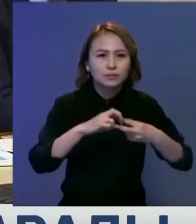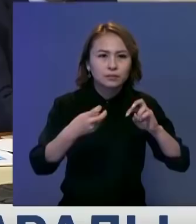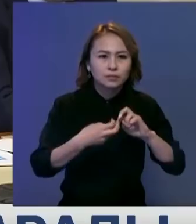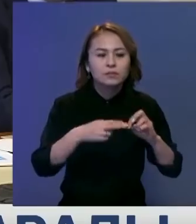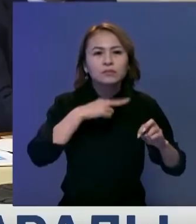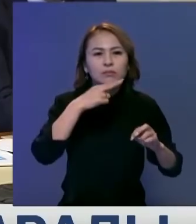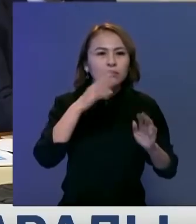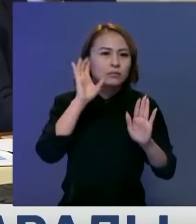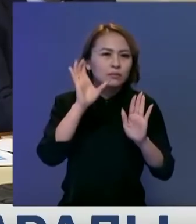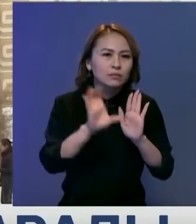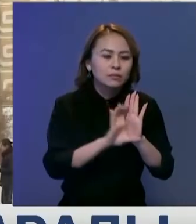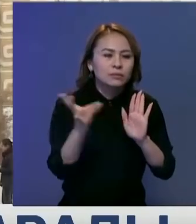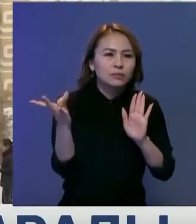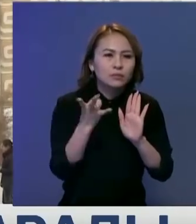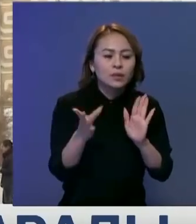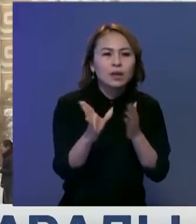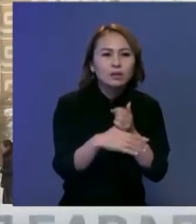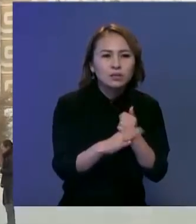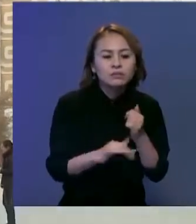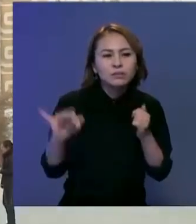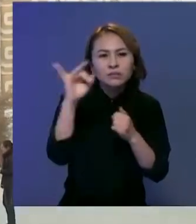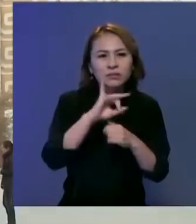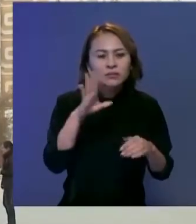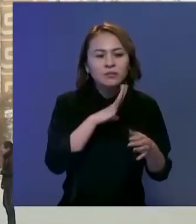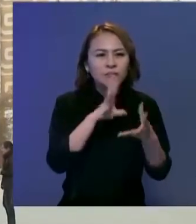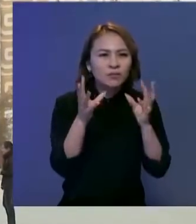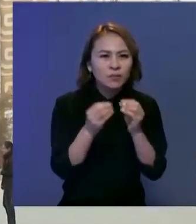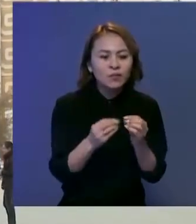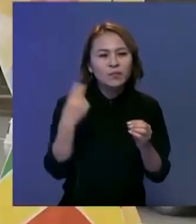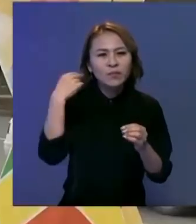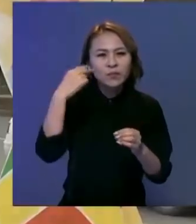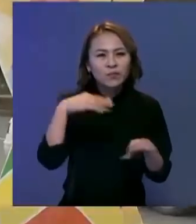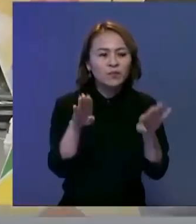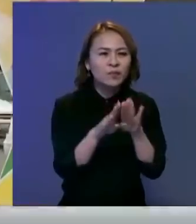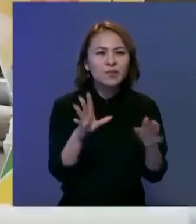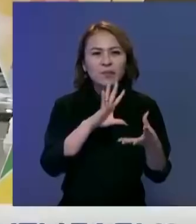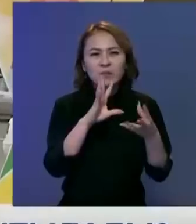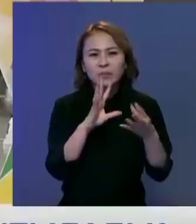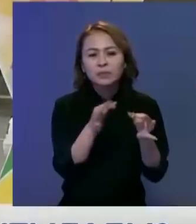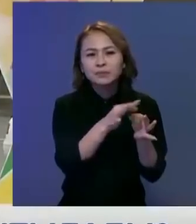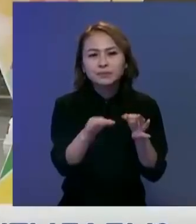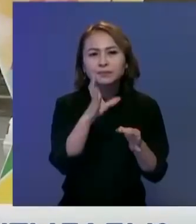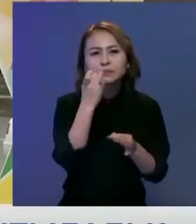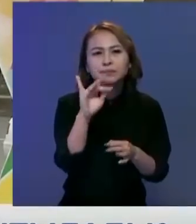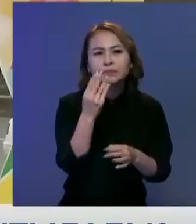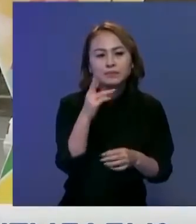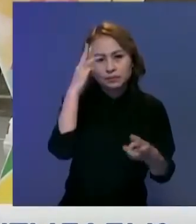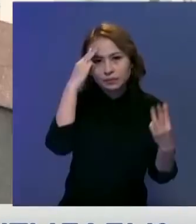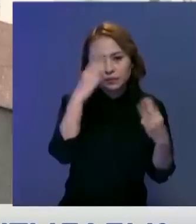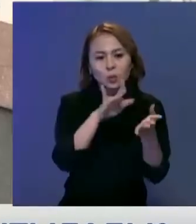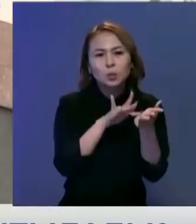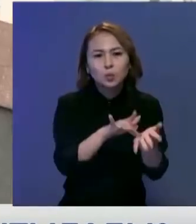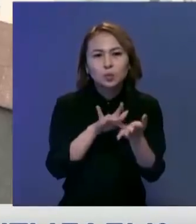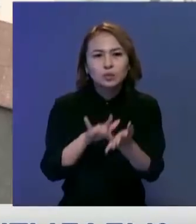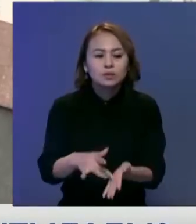мұқият бақлауға алсын. Атырау тарихы тұнып тұрған үлкі президентте осы ретті сарай шыққаласына заманауи туризм